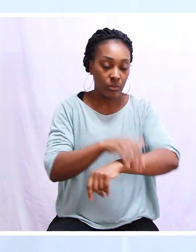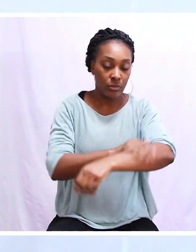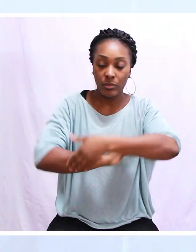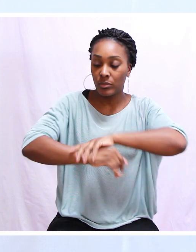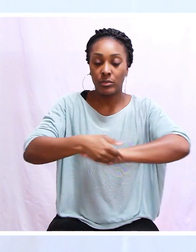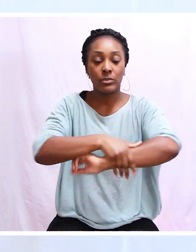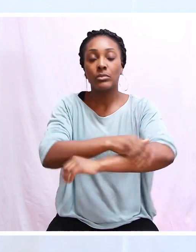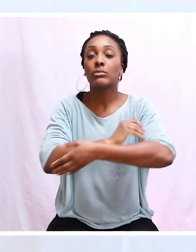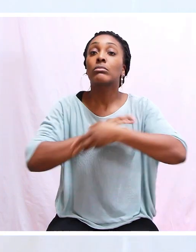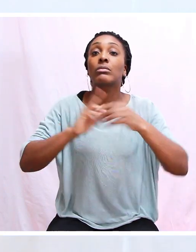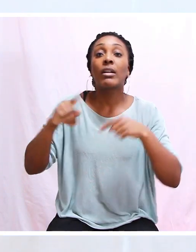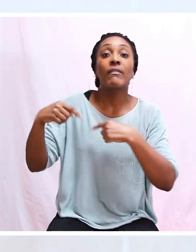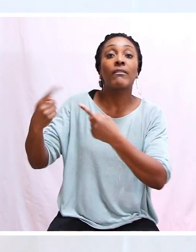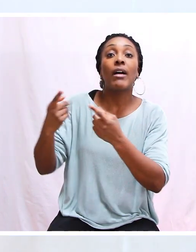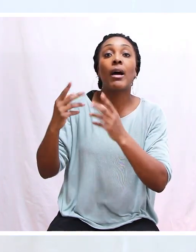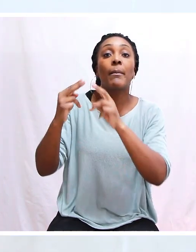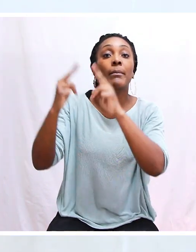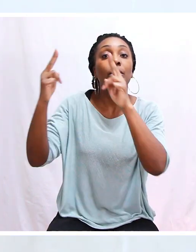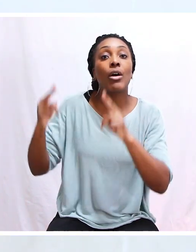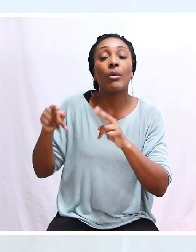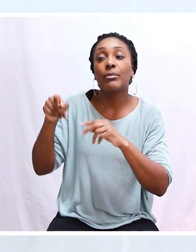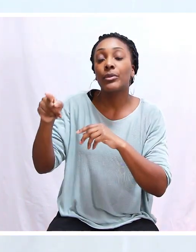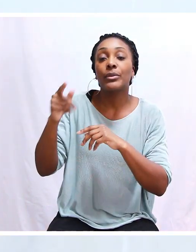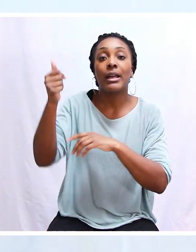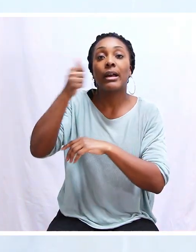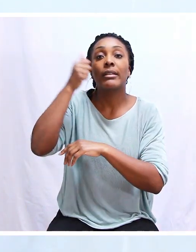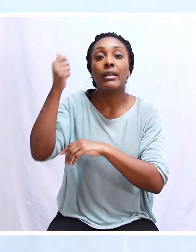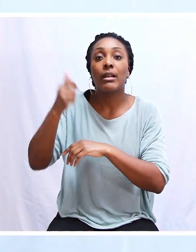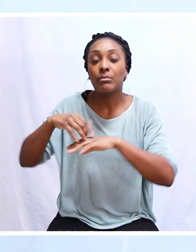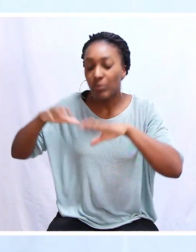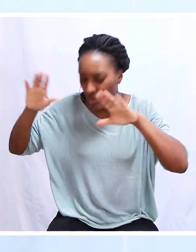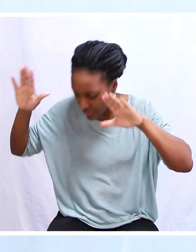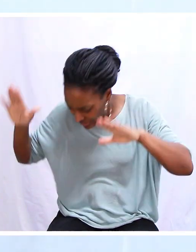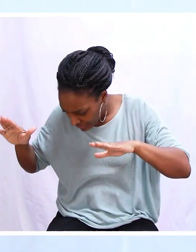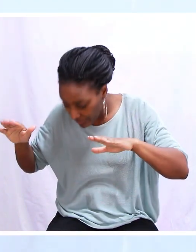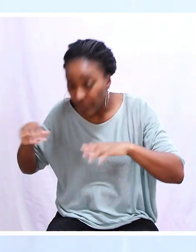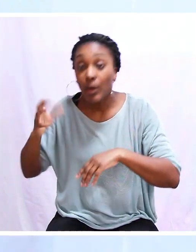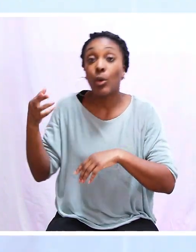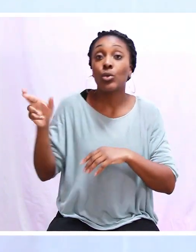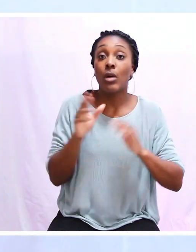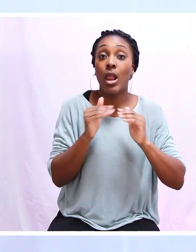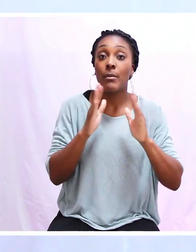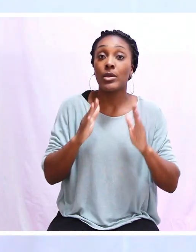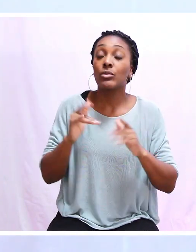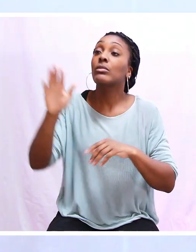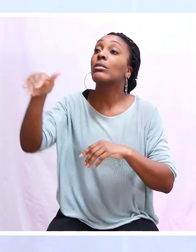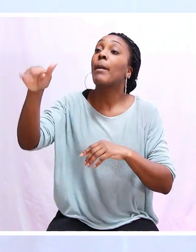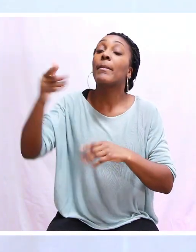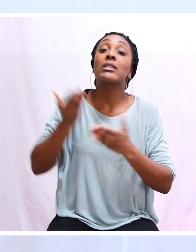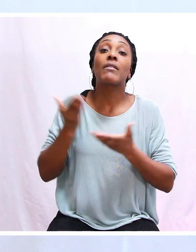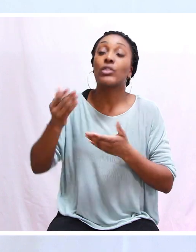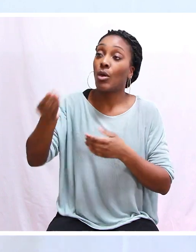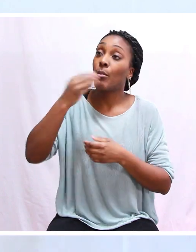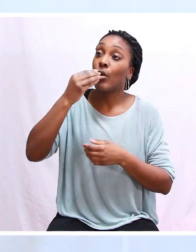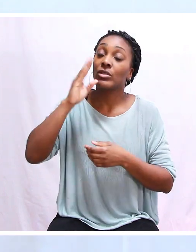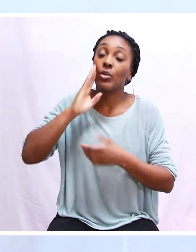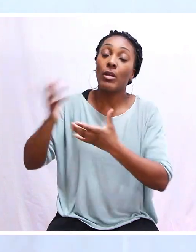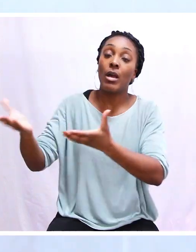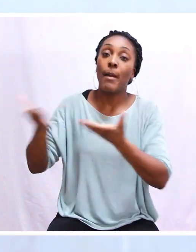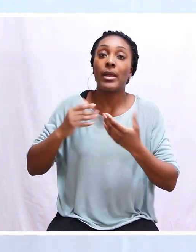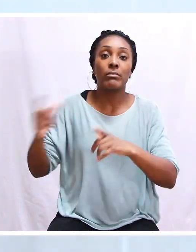va se prosterner. De retour chez lui, il demanda qu'on lui servît à manger, et il mangea. Et puis il va répondre à ceux